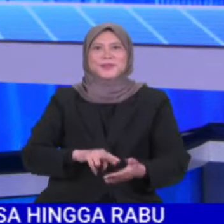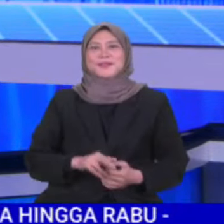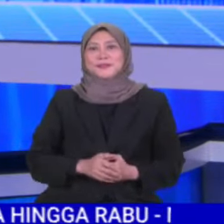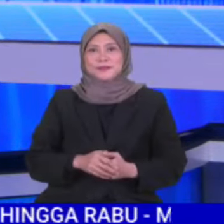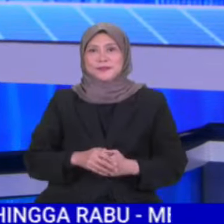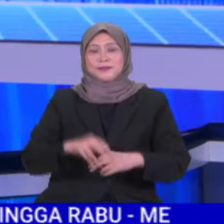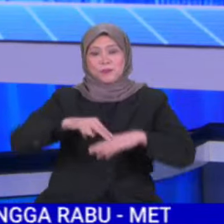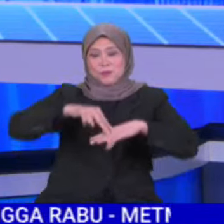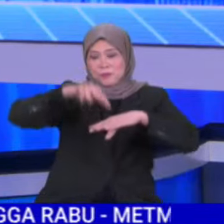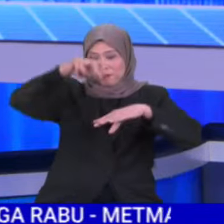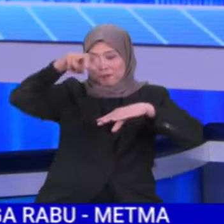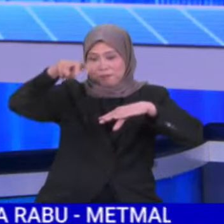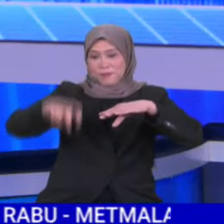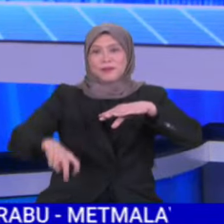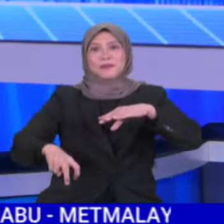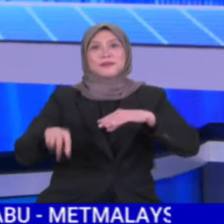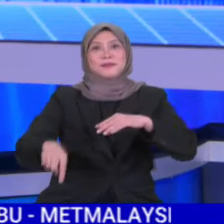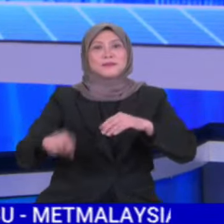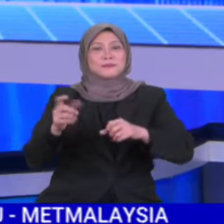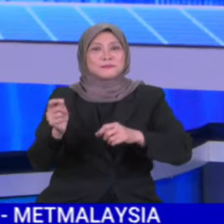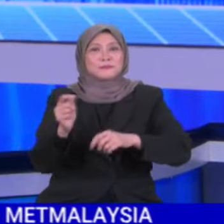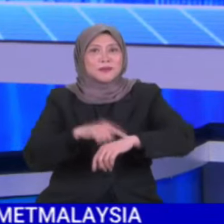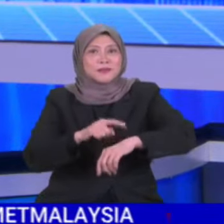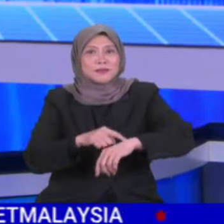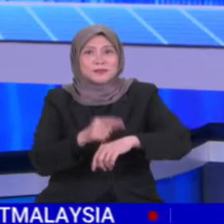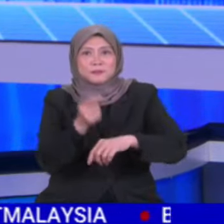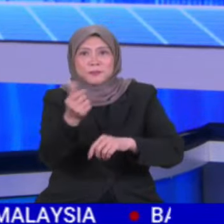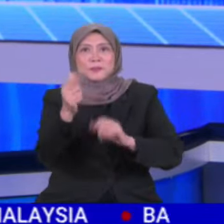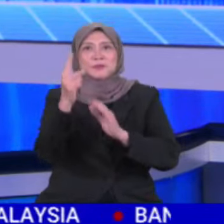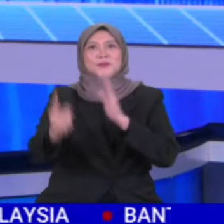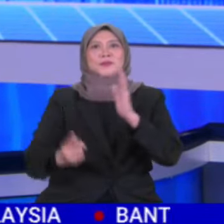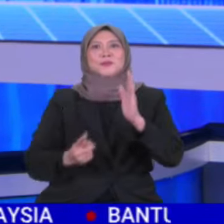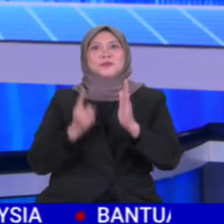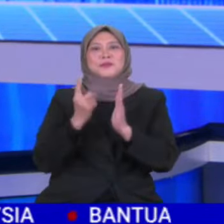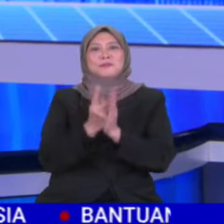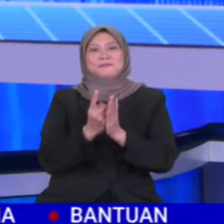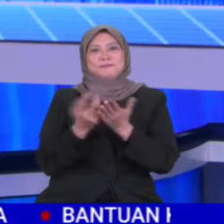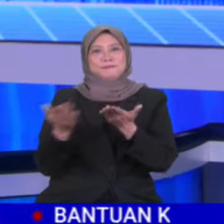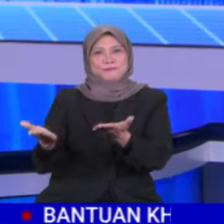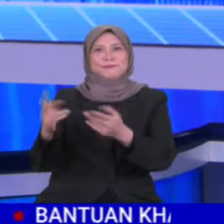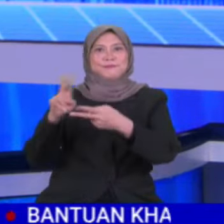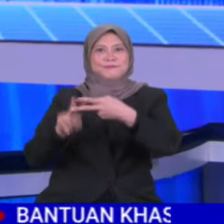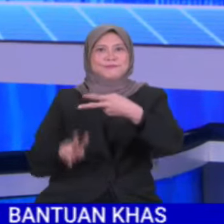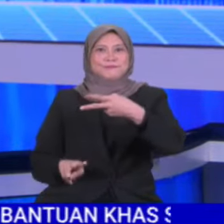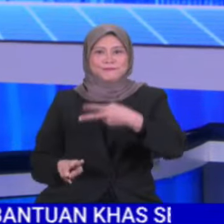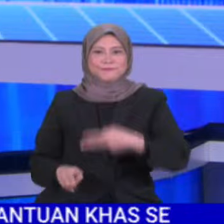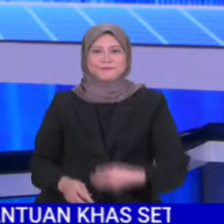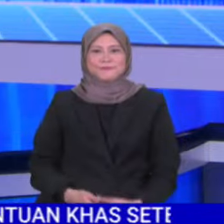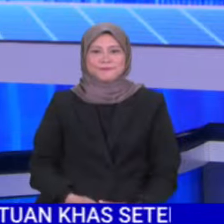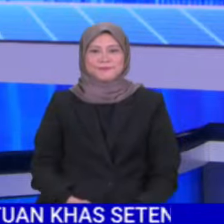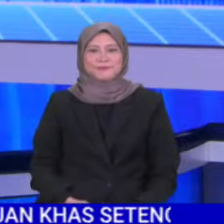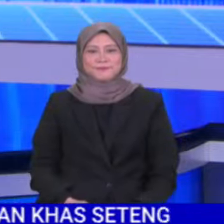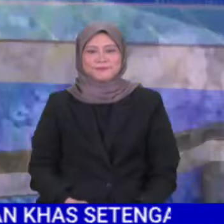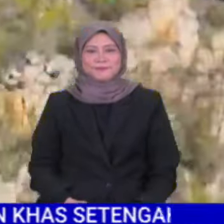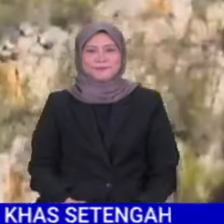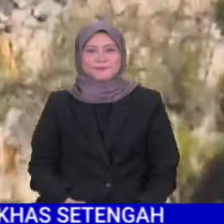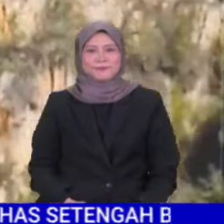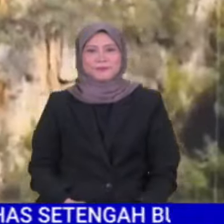betul, lompatan yang dilakukan itu hanya dalam masa 1 jam. Kita saksikan dalam hashtag.